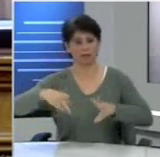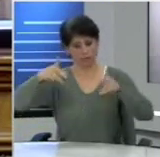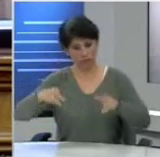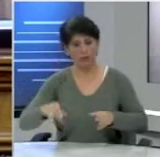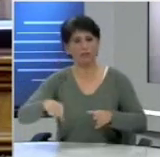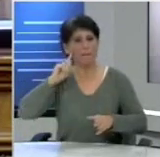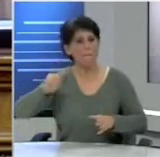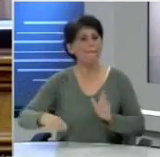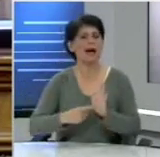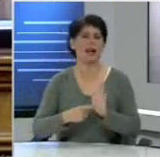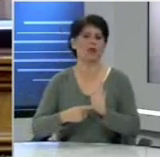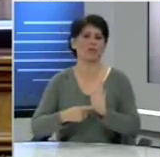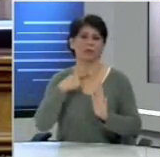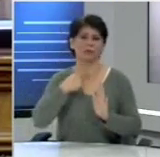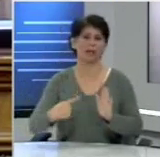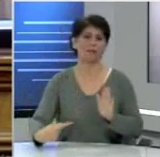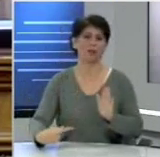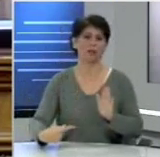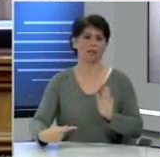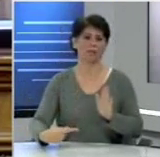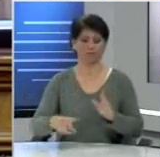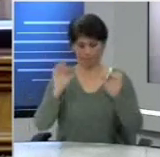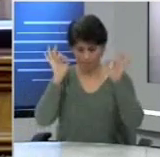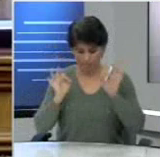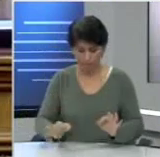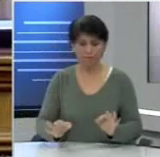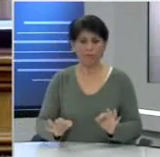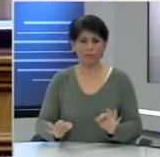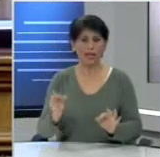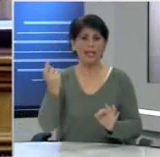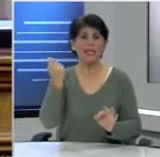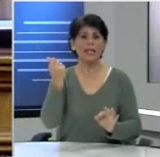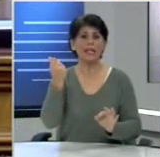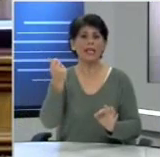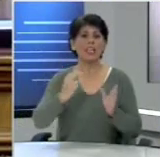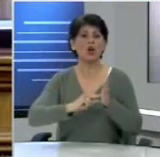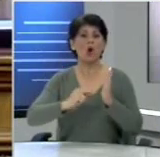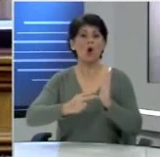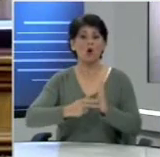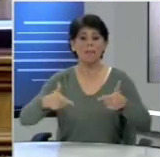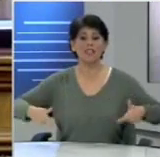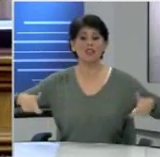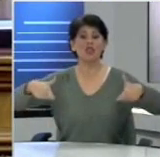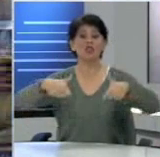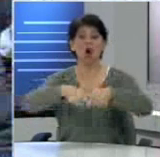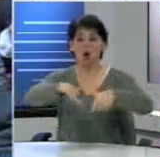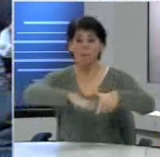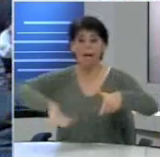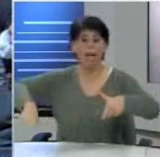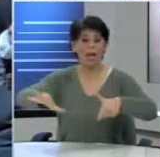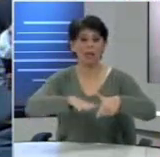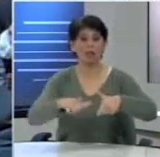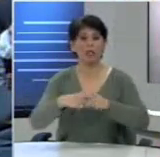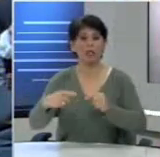η παραβατική συμπεριφορά στην αποκλειστική οικονομική ζώνη της Κύπρου, και αυτό δεν οδηγεί πουθενά. Και βεβαίως να